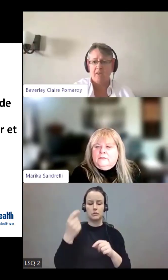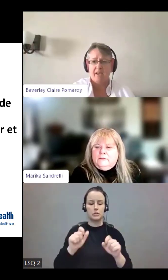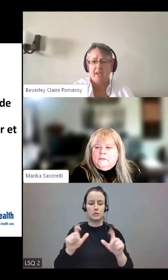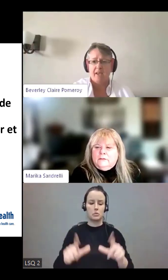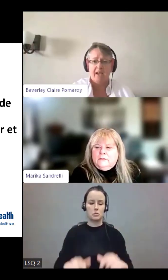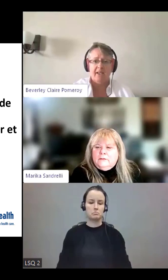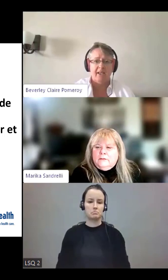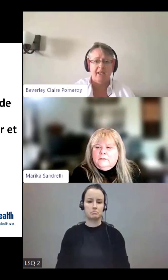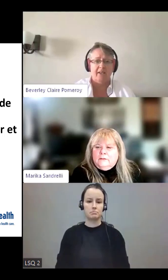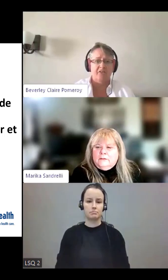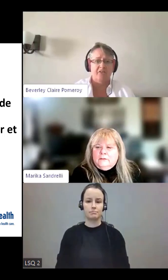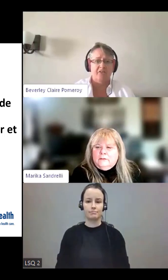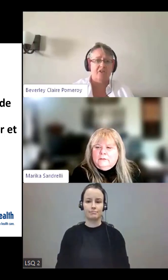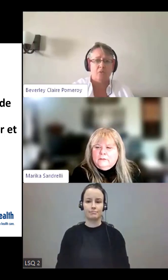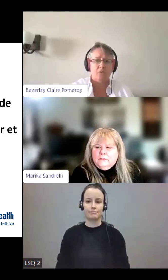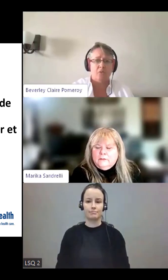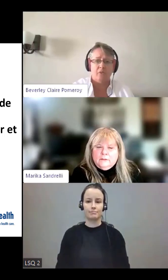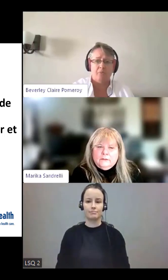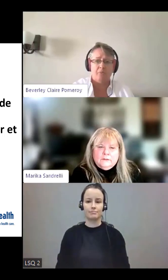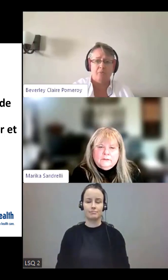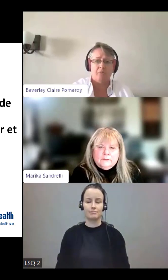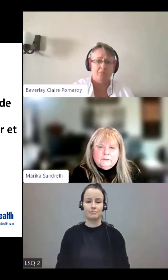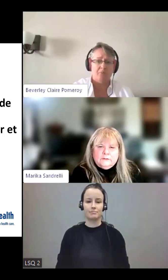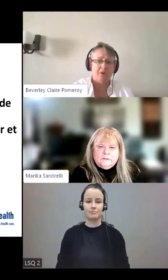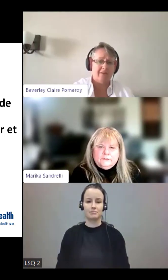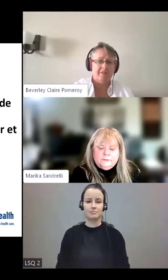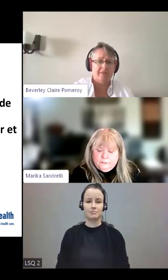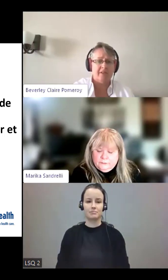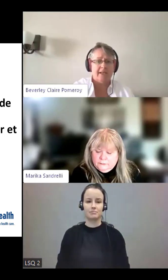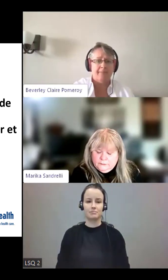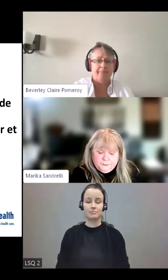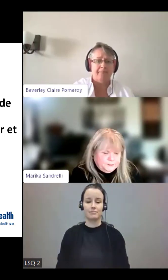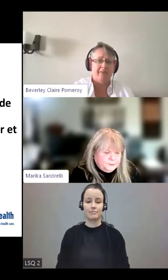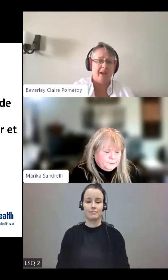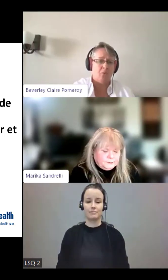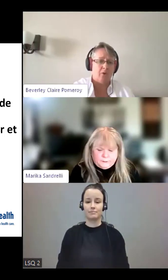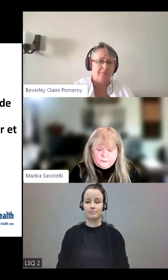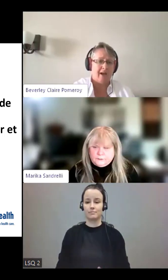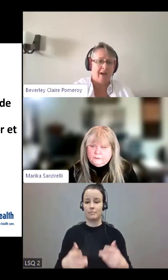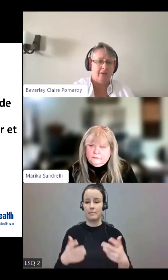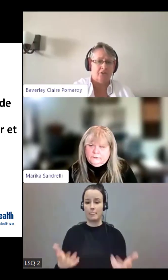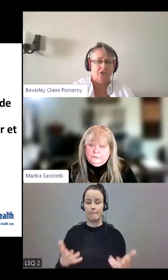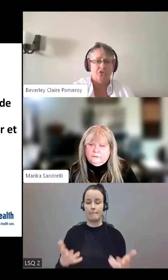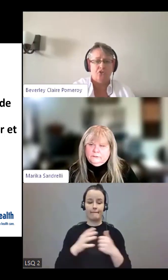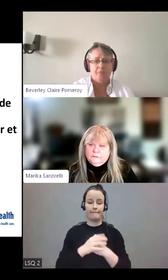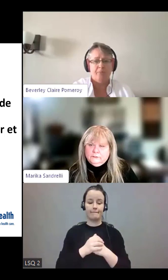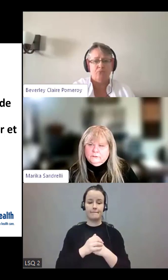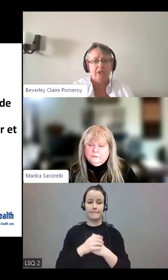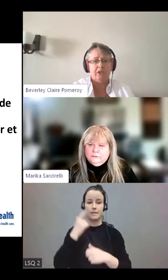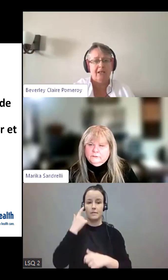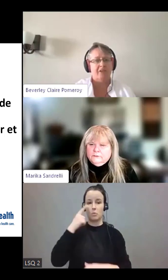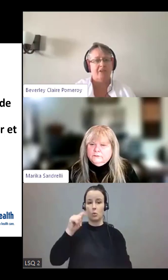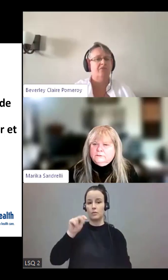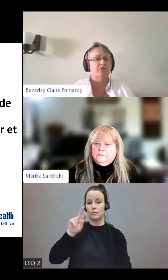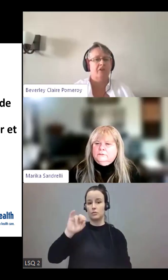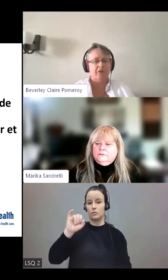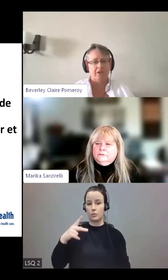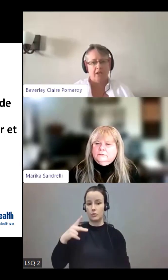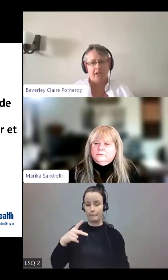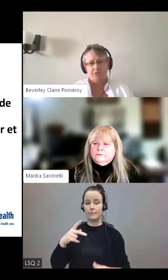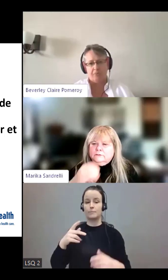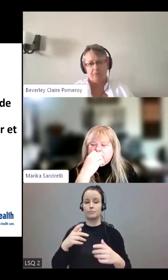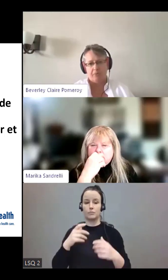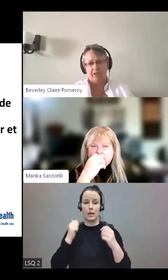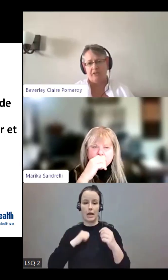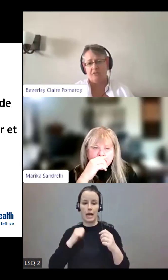nous mettons TRIP en pratique et que les mots ont du pouvoir. Donc, TRIP a influencé la façon qu'on s'engage avec les gens, avec leur